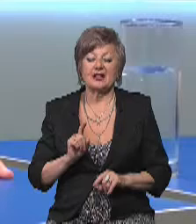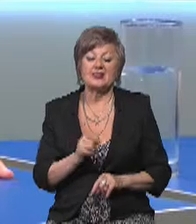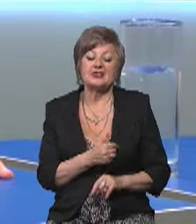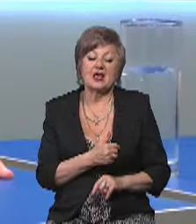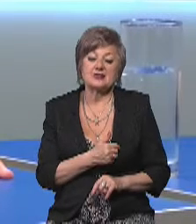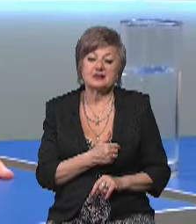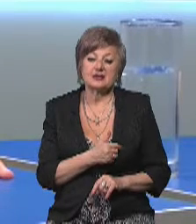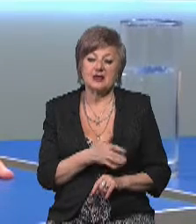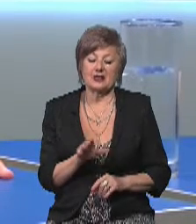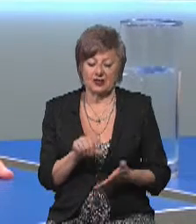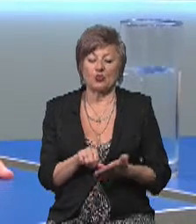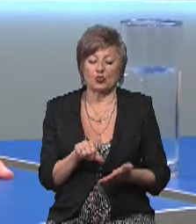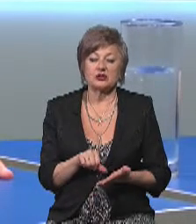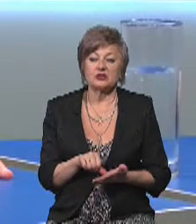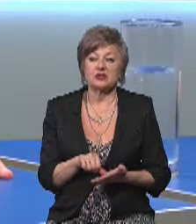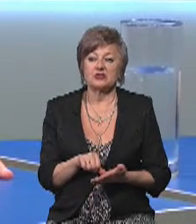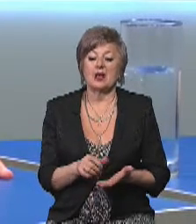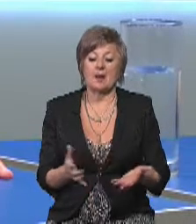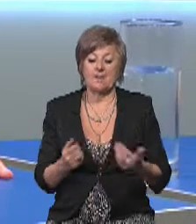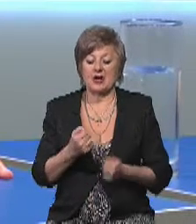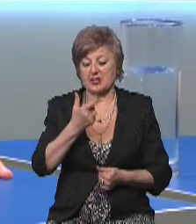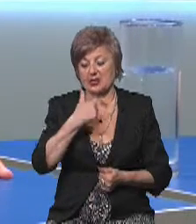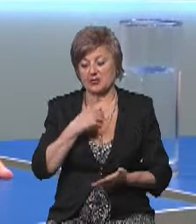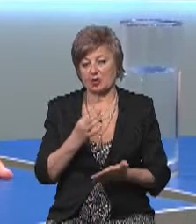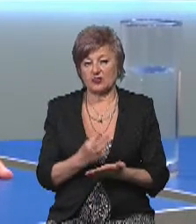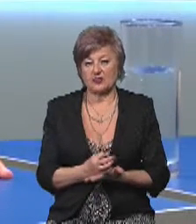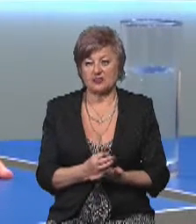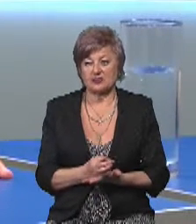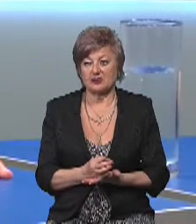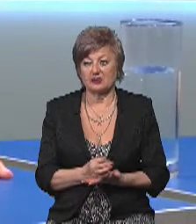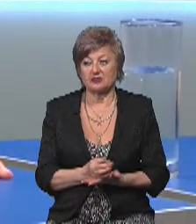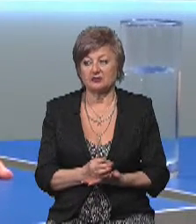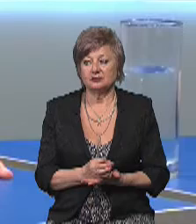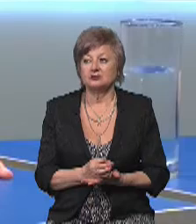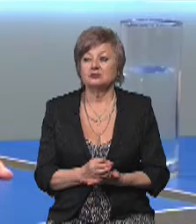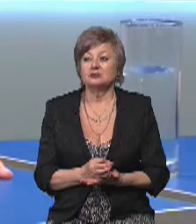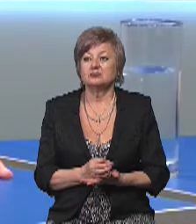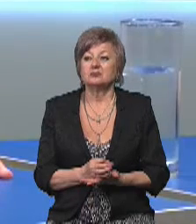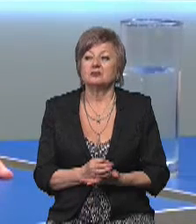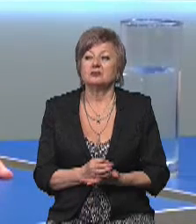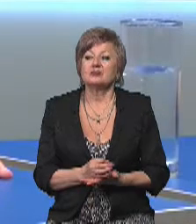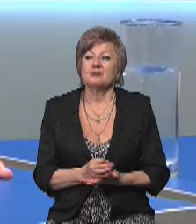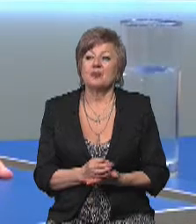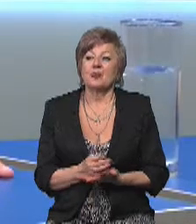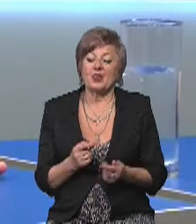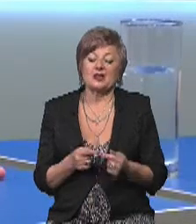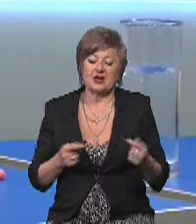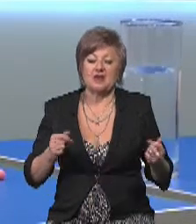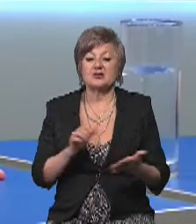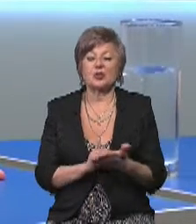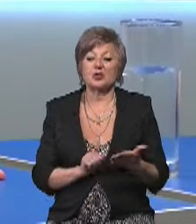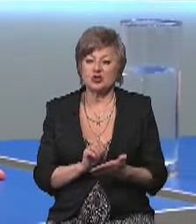захотіли, представники цих політичних сил, брати на себе відповідальність. Політична недозрілість? Ну, з різних